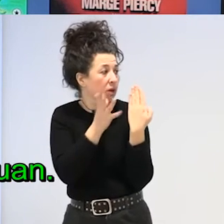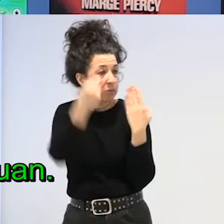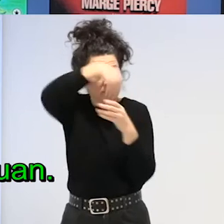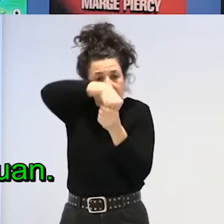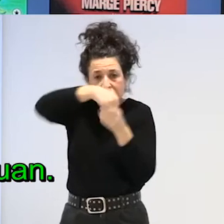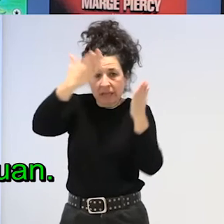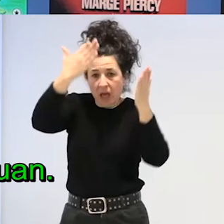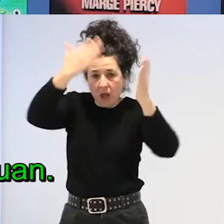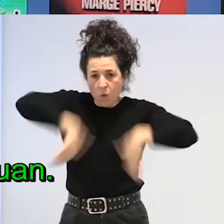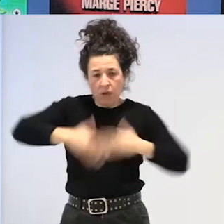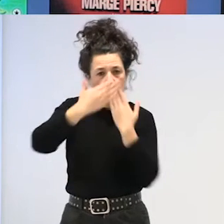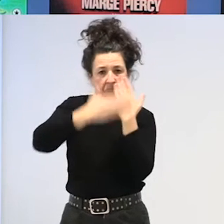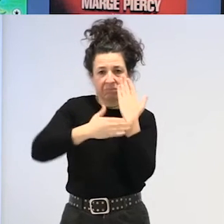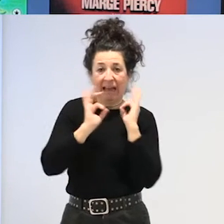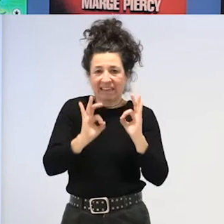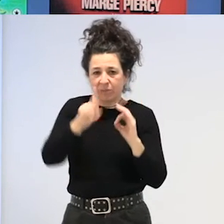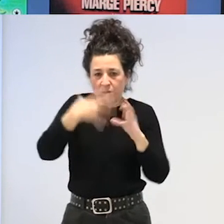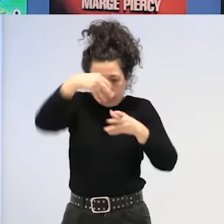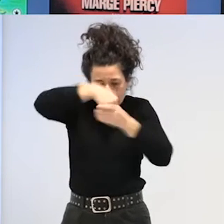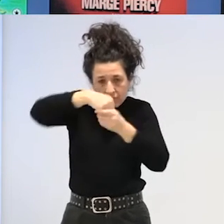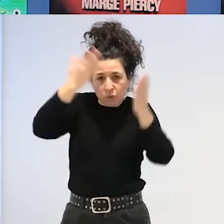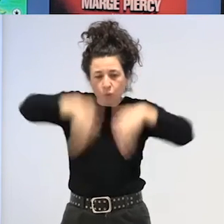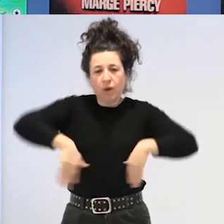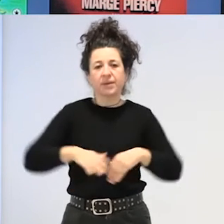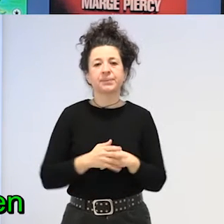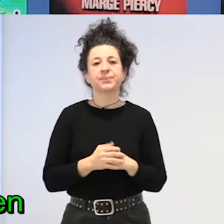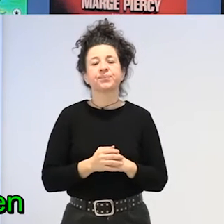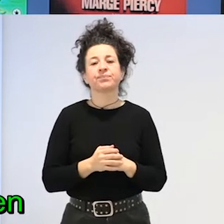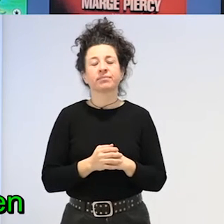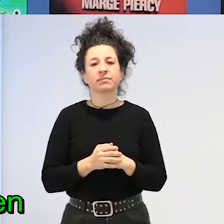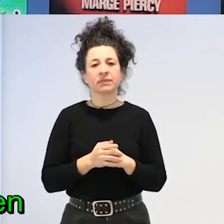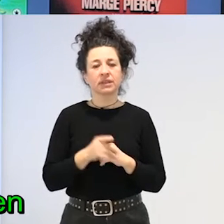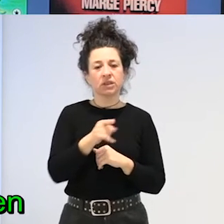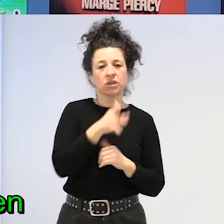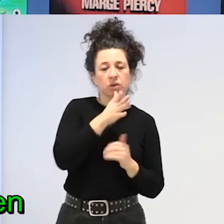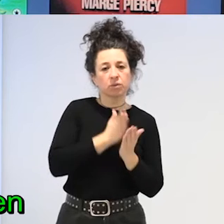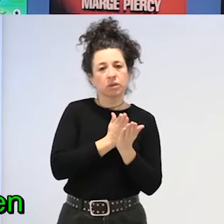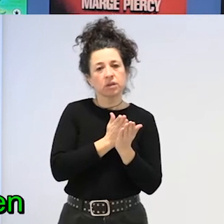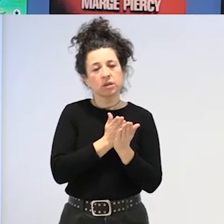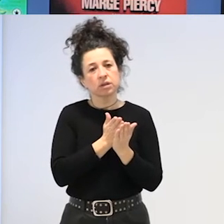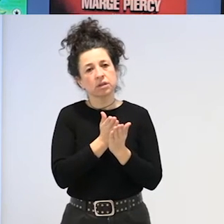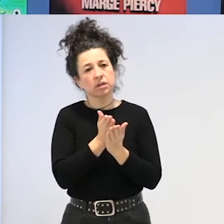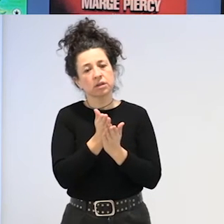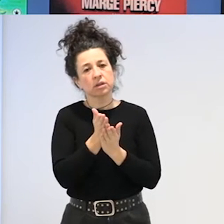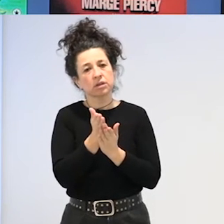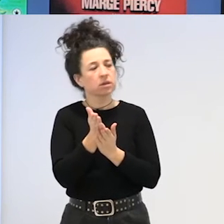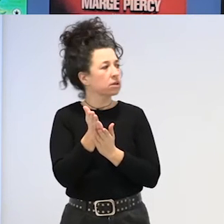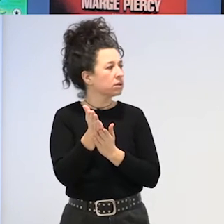osea, sala da holan, baina bai, eta alde horretatik joan arrasen